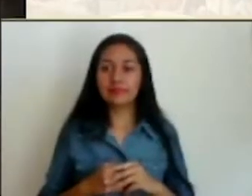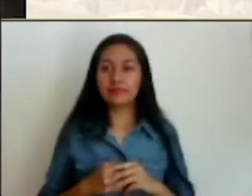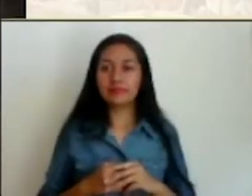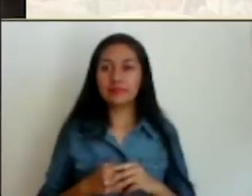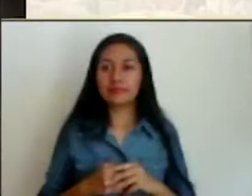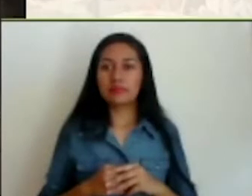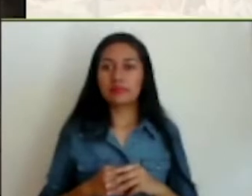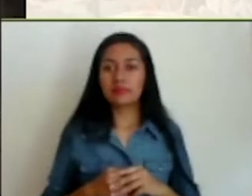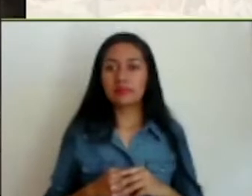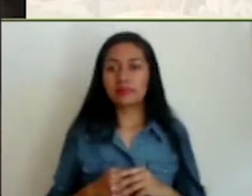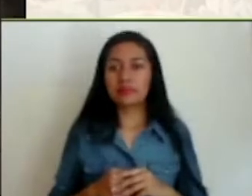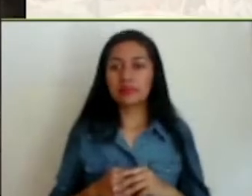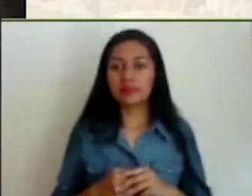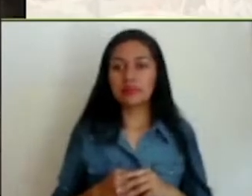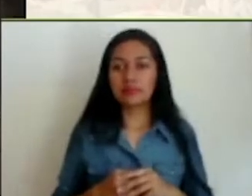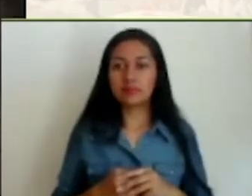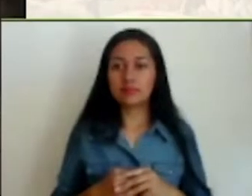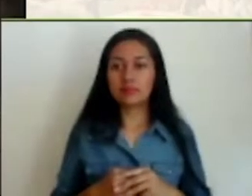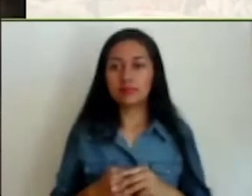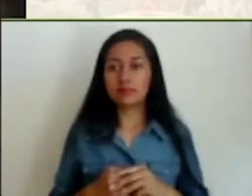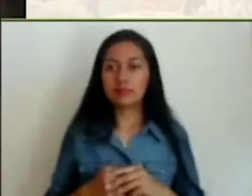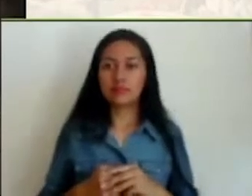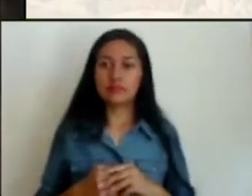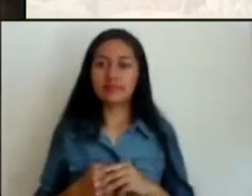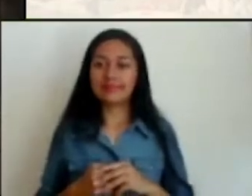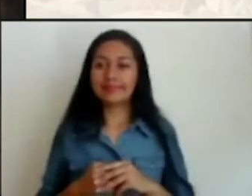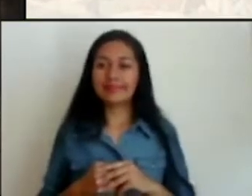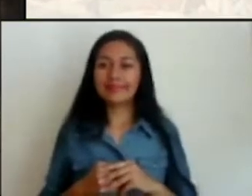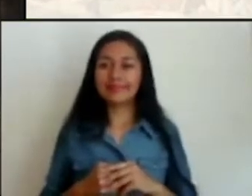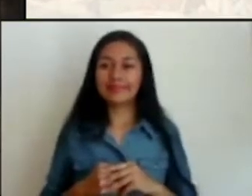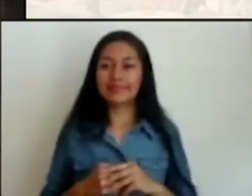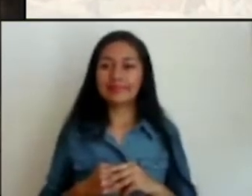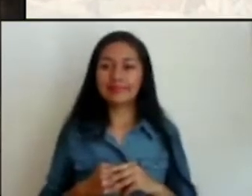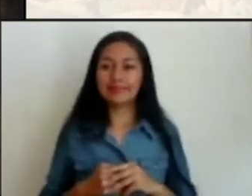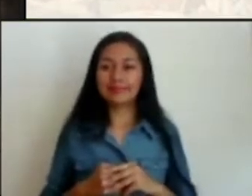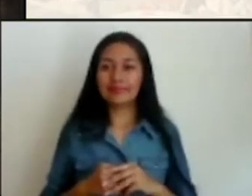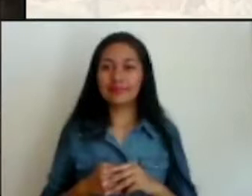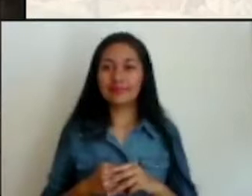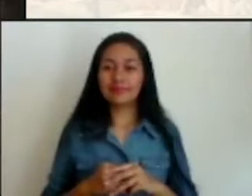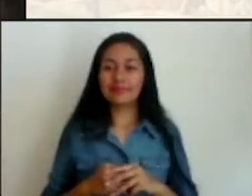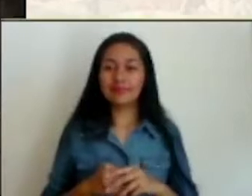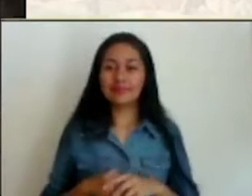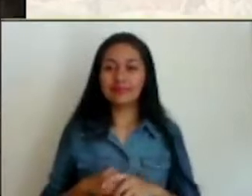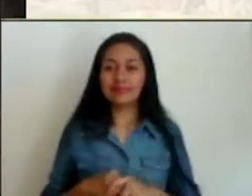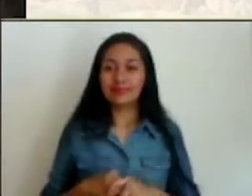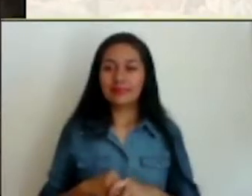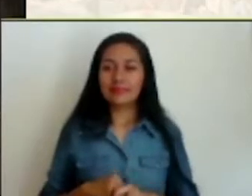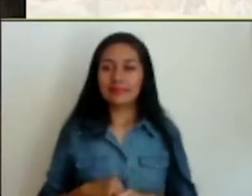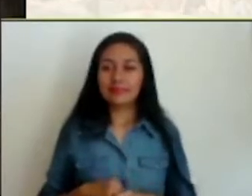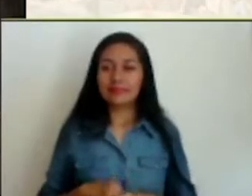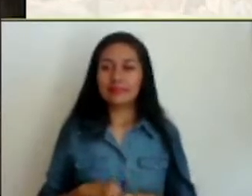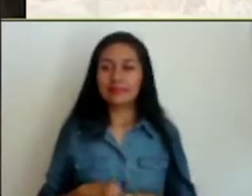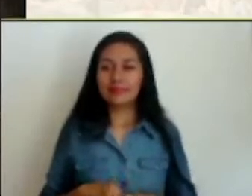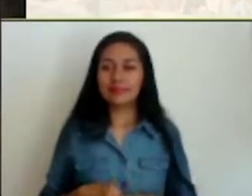Prego. No, vieni Giorgio. Finisce. Sotto, al rovescio, è rappresentata una pianta di